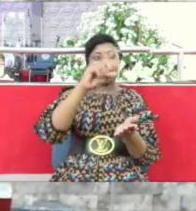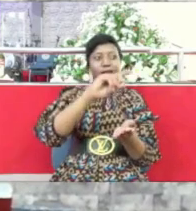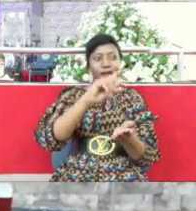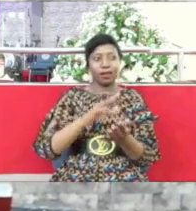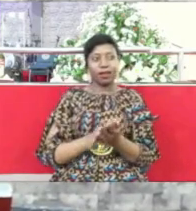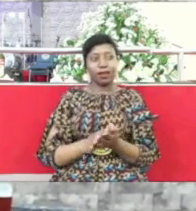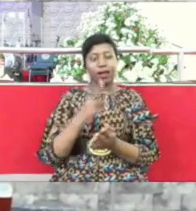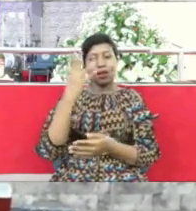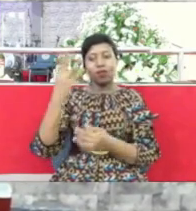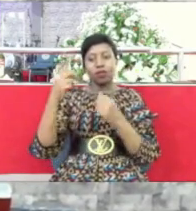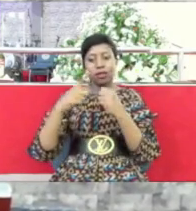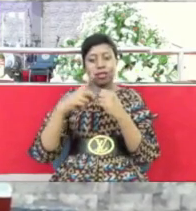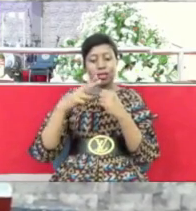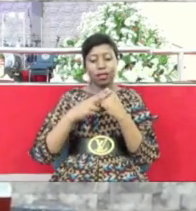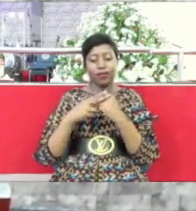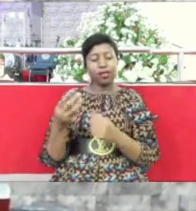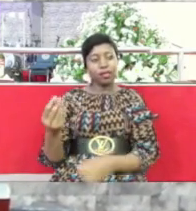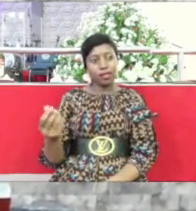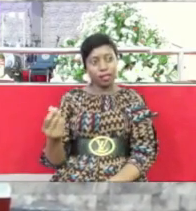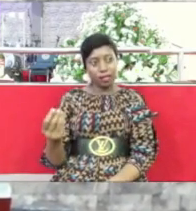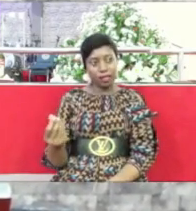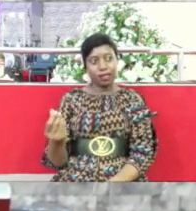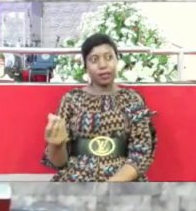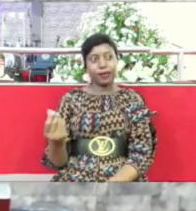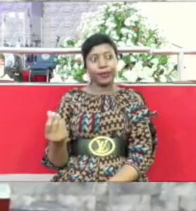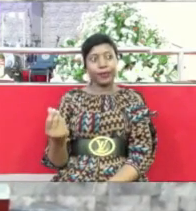juu. It's a third. Ni sehemu tatu.